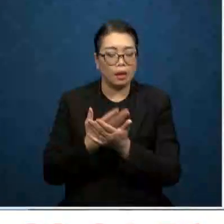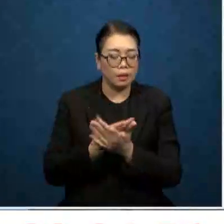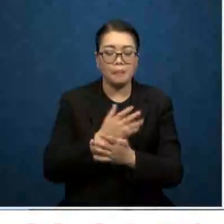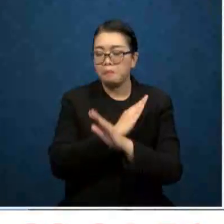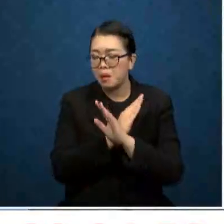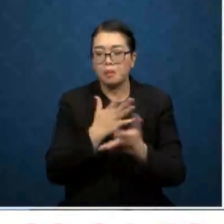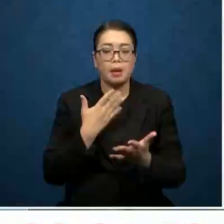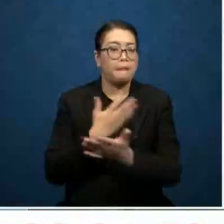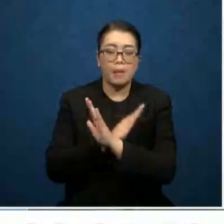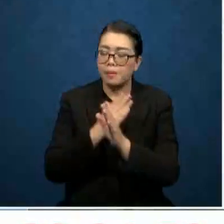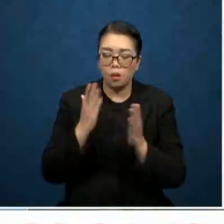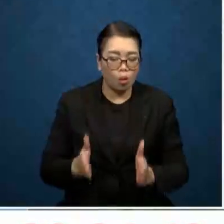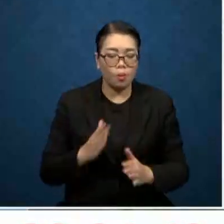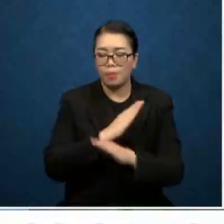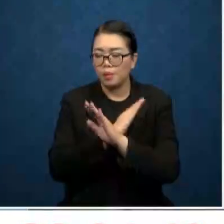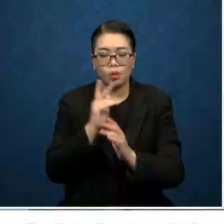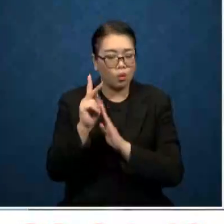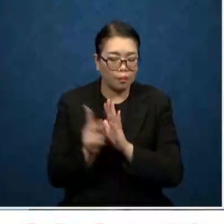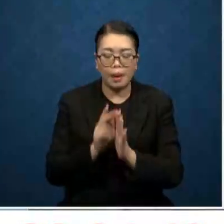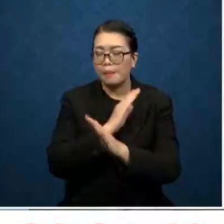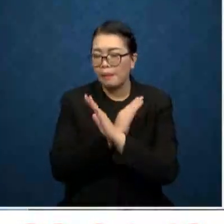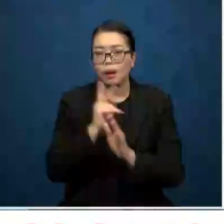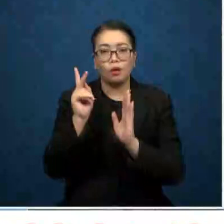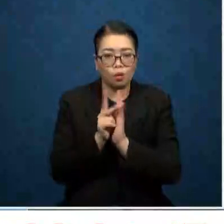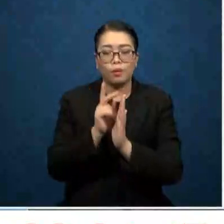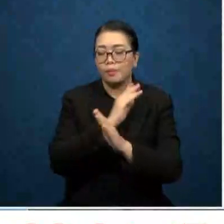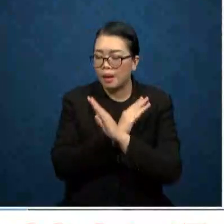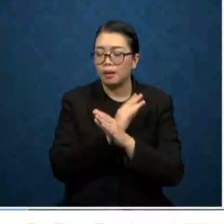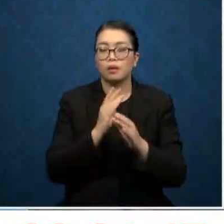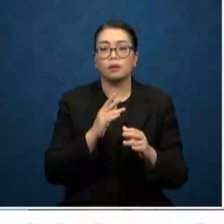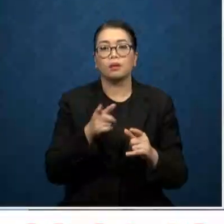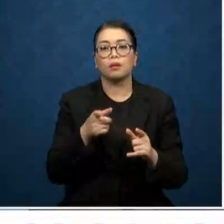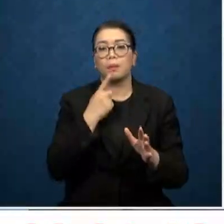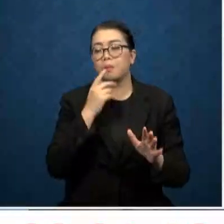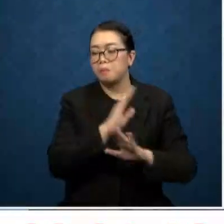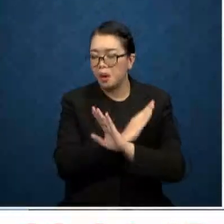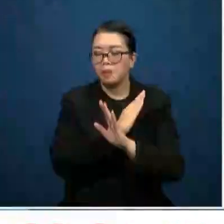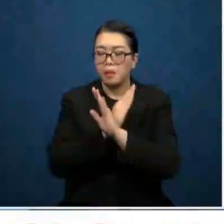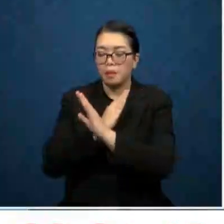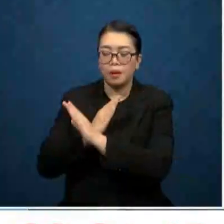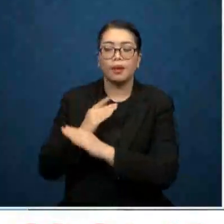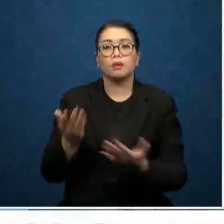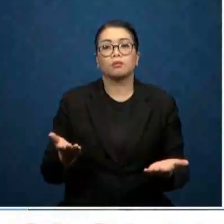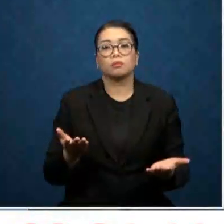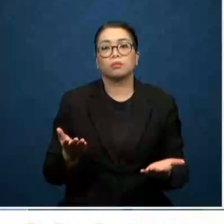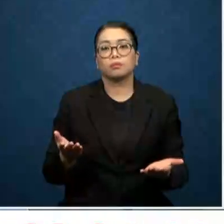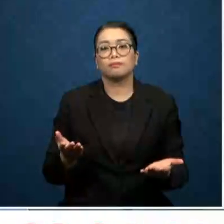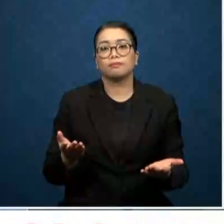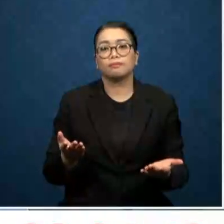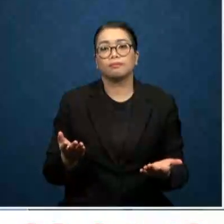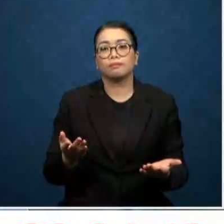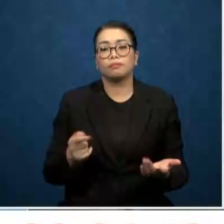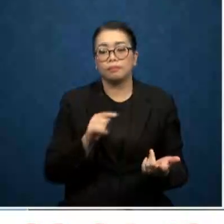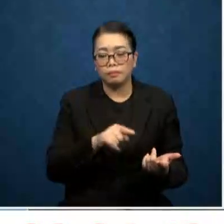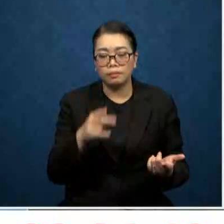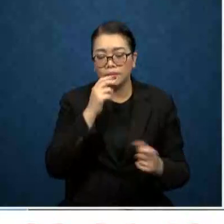บุคคลไม่มีบุคลากรไม่มีกฎหมายลองรับไม่ออกกฎกระทรวงเกือบทุกเรื่องนี้คือไม่ทั้งสิ้น